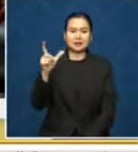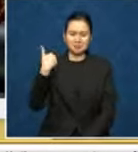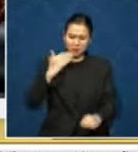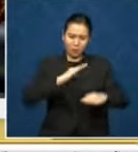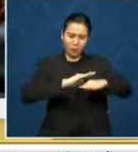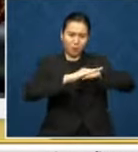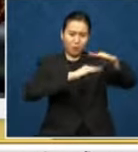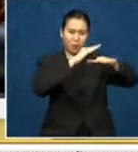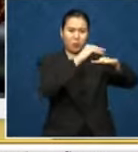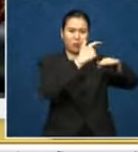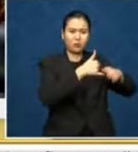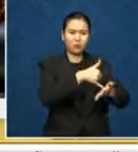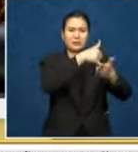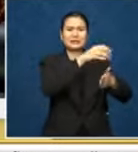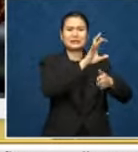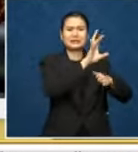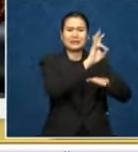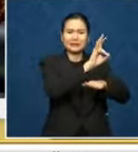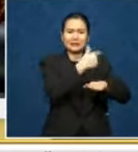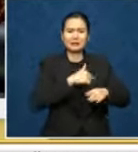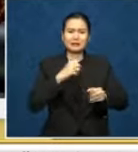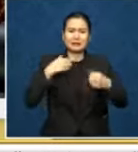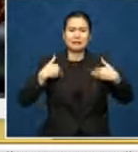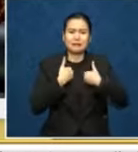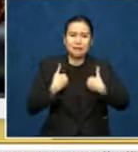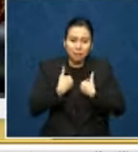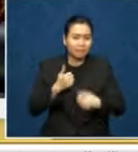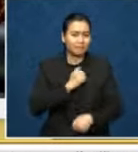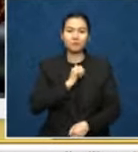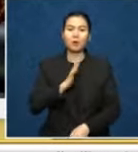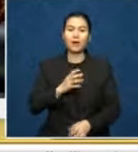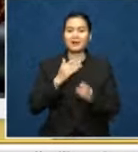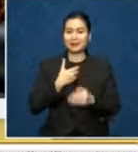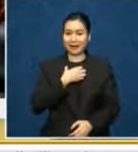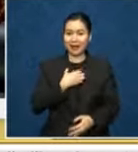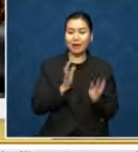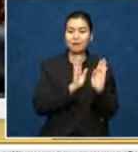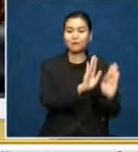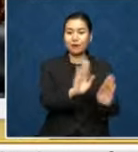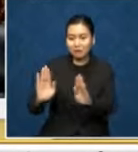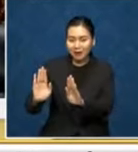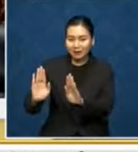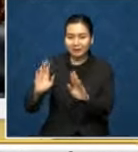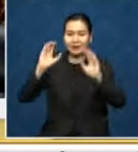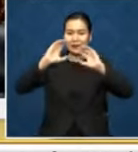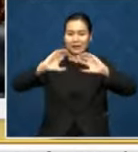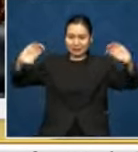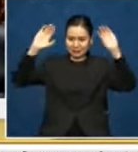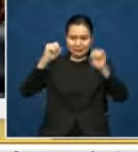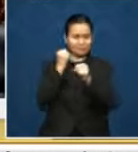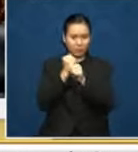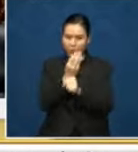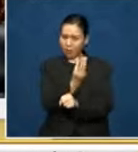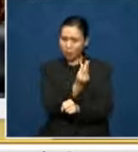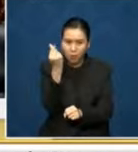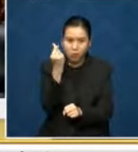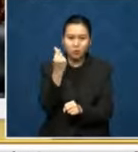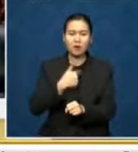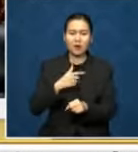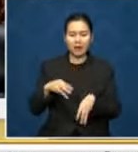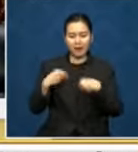วเหนื่อยมากนะครับสุดท้ายแล้วลงไม่ไหวนะครับเหนื่อยมากสรุปนะครับอยากที่จะให้ข้าราชการไทยทำงานว่องไวได้ใ